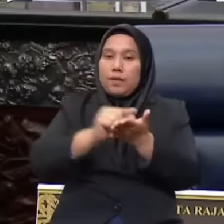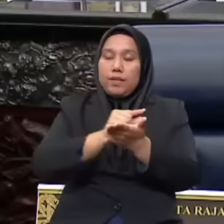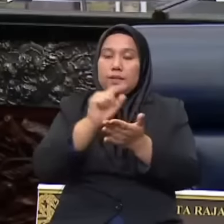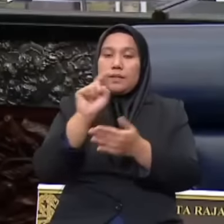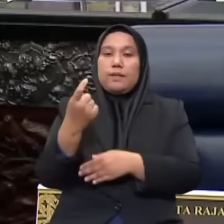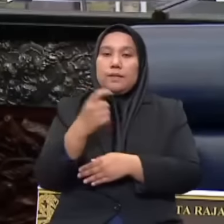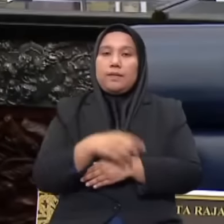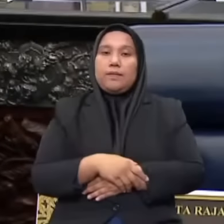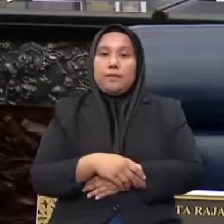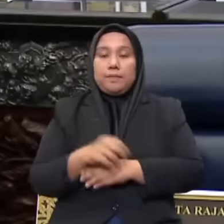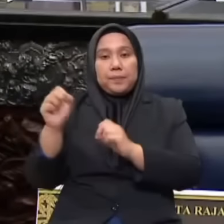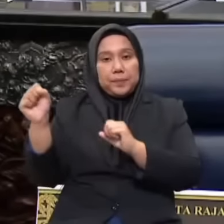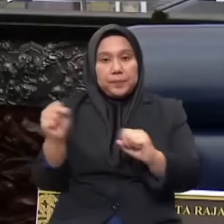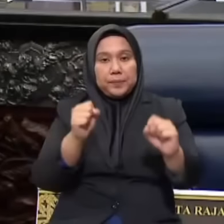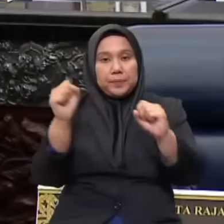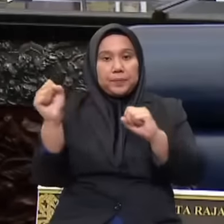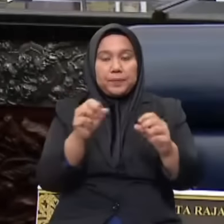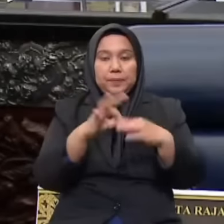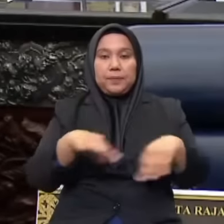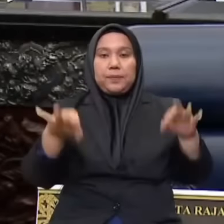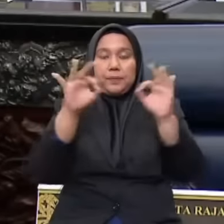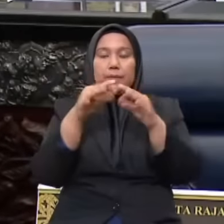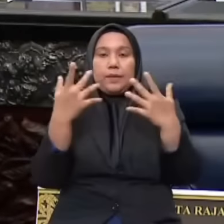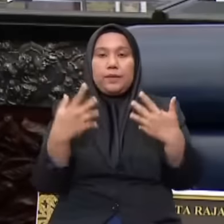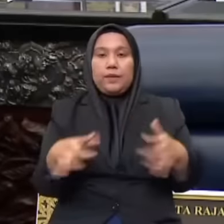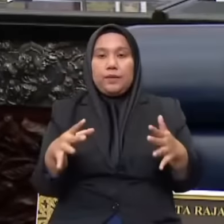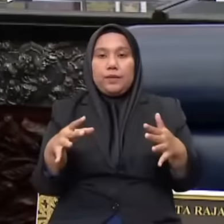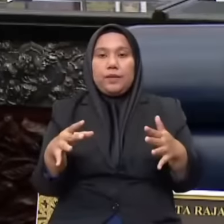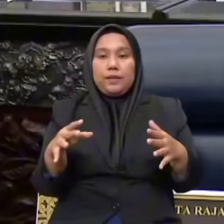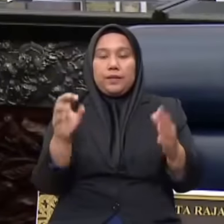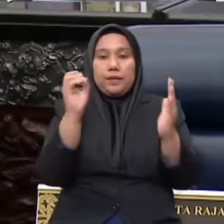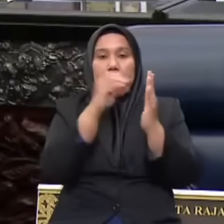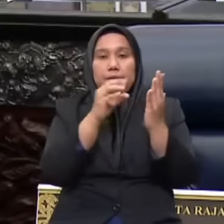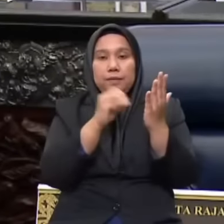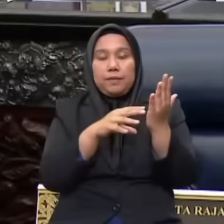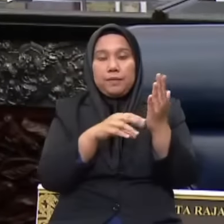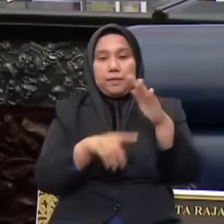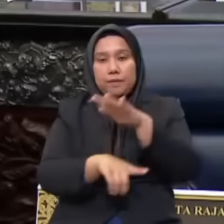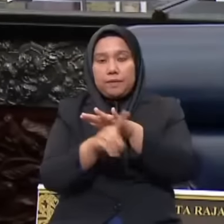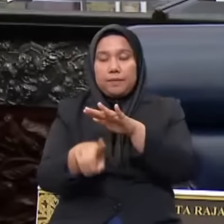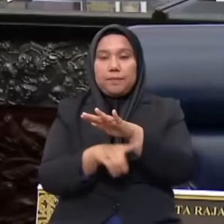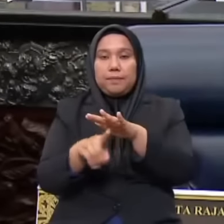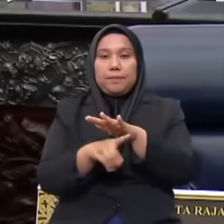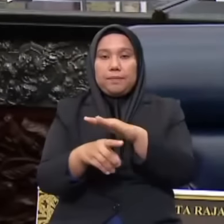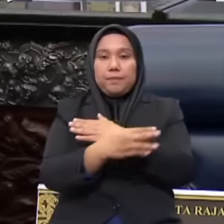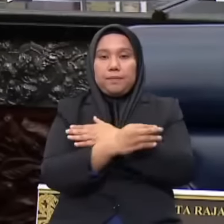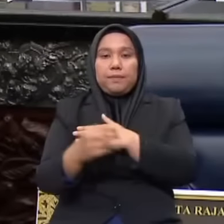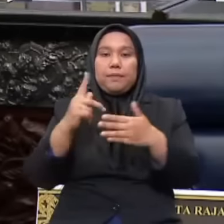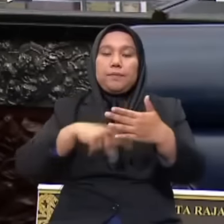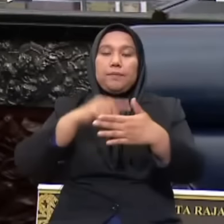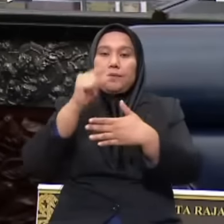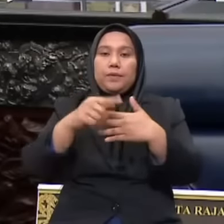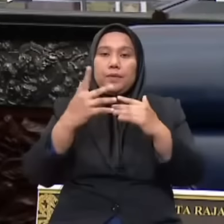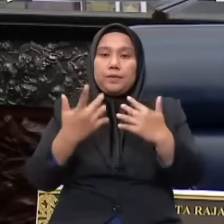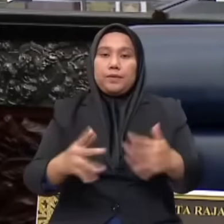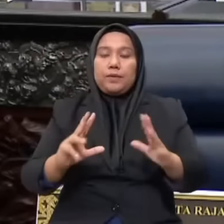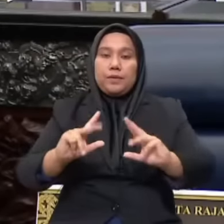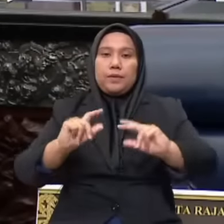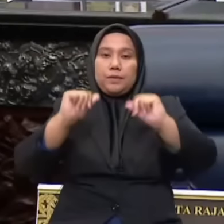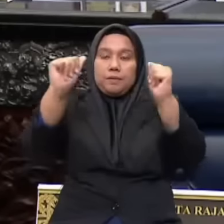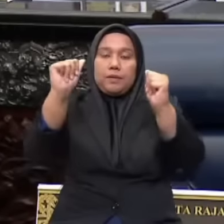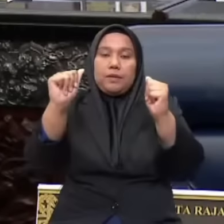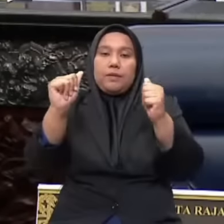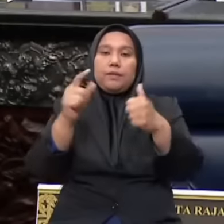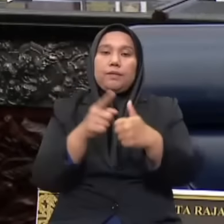Antara strategi-strategi utama yang telah pun dimasukkan sebagai dasar dan programnya telah dibangunkan. Yang pertama